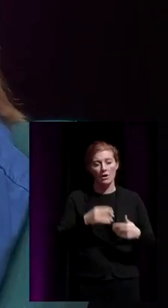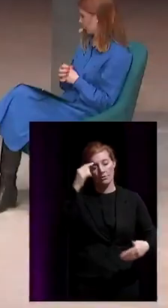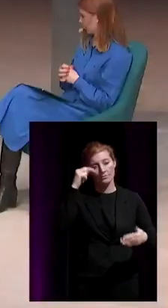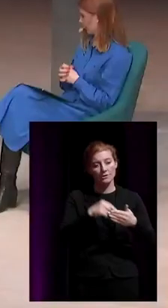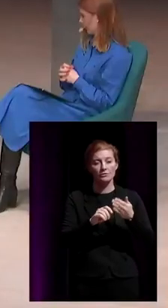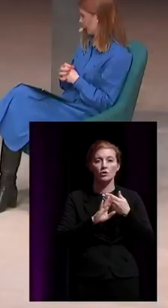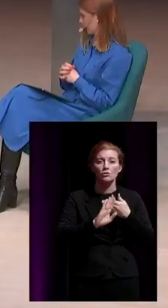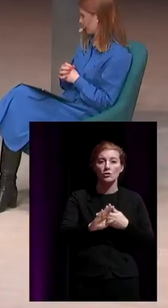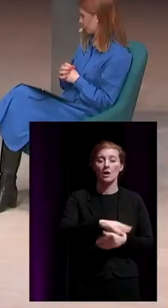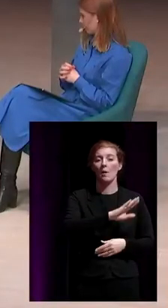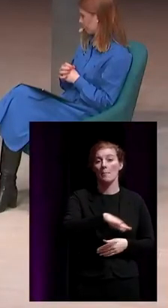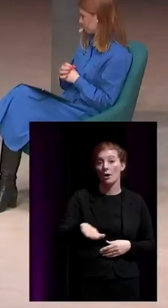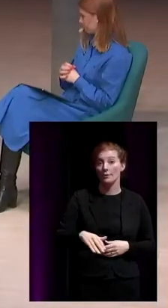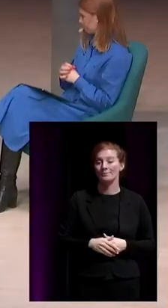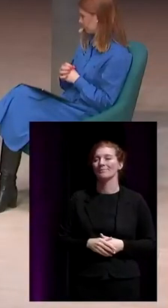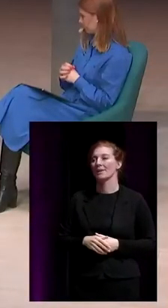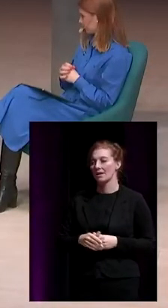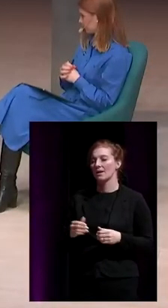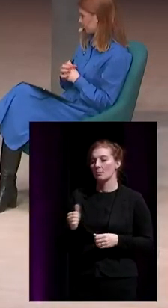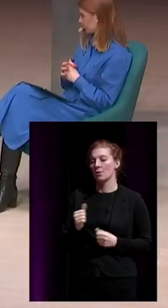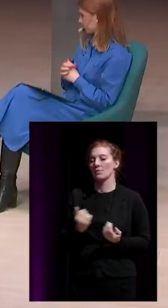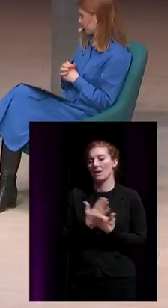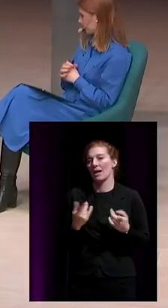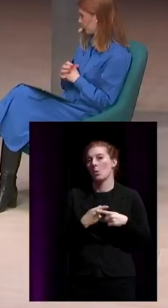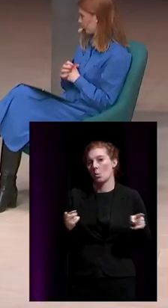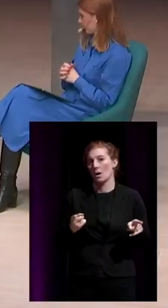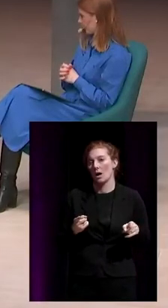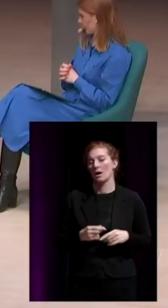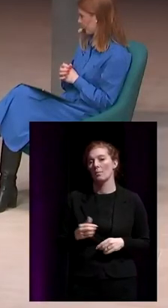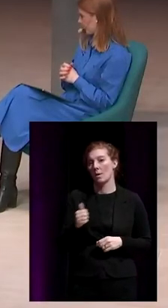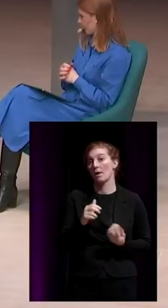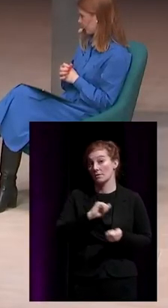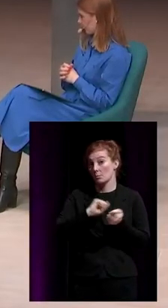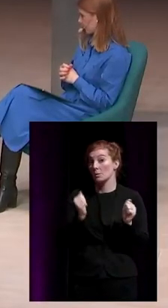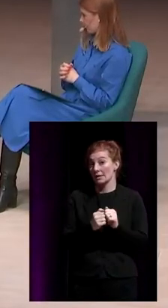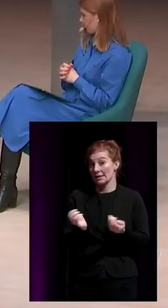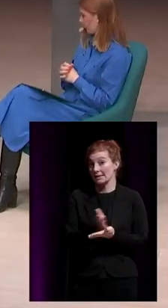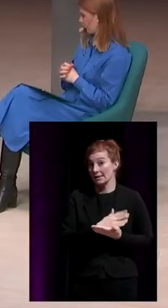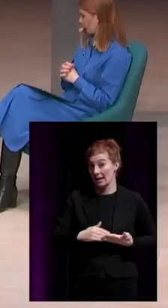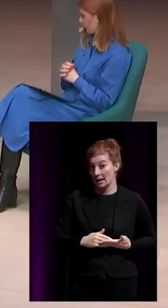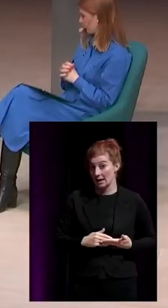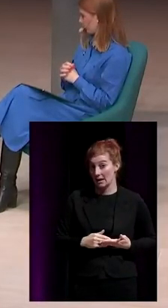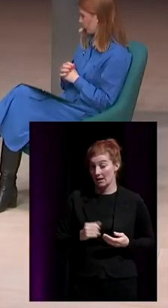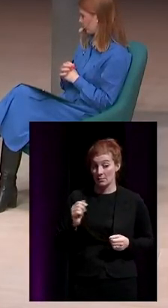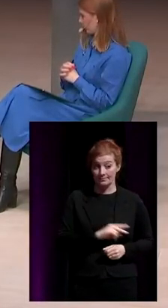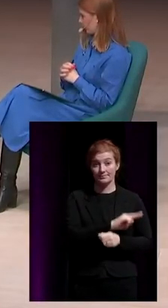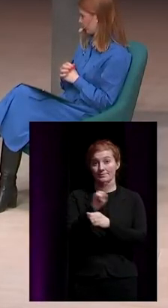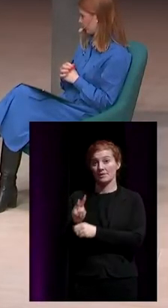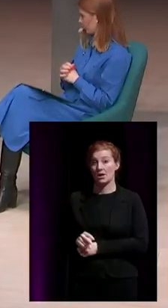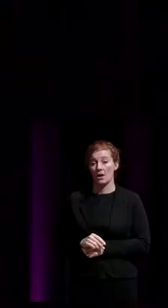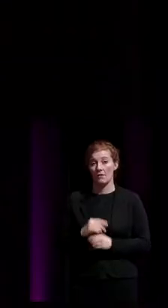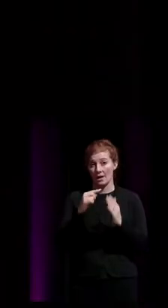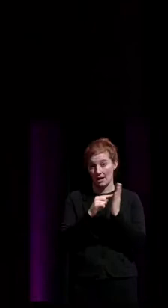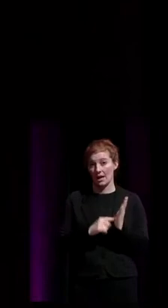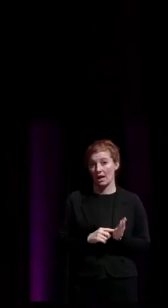ni? Det behövs flera olika saker. Det behövs ju både den politiska delen, så att säga, att man ser över regelverket. Det gör